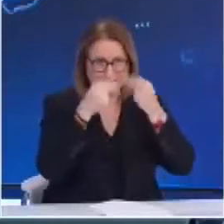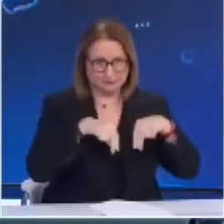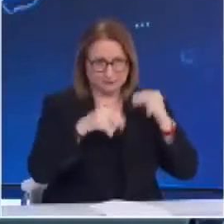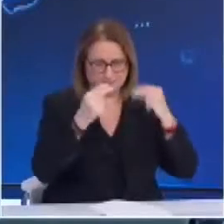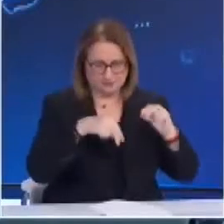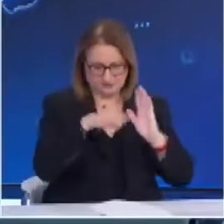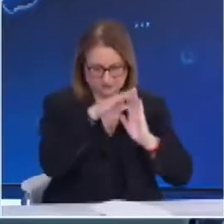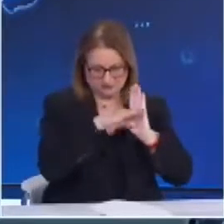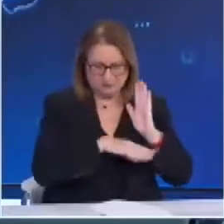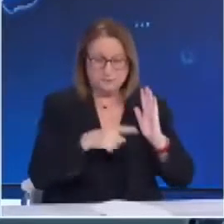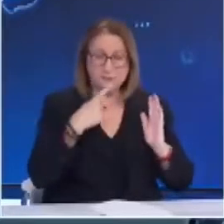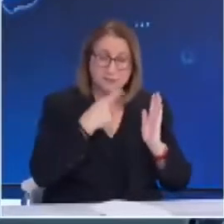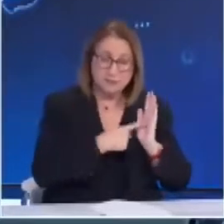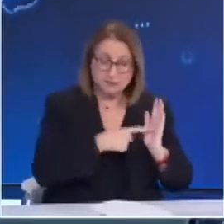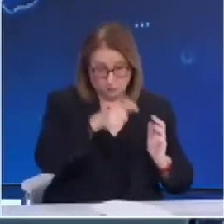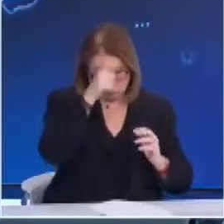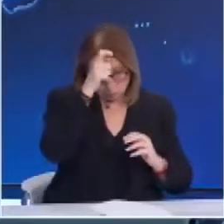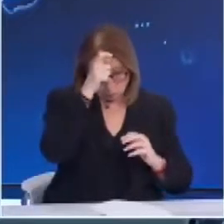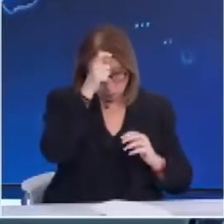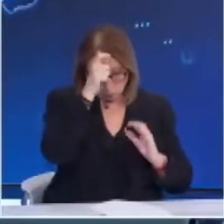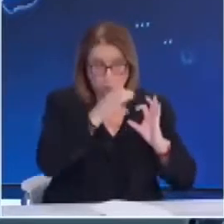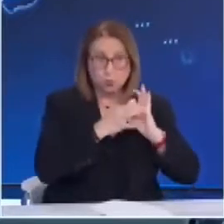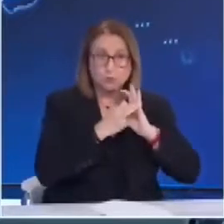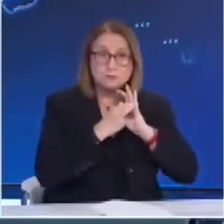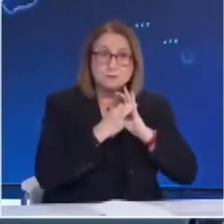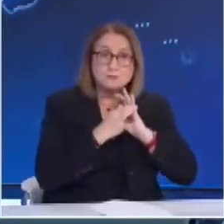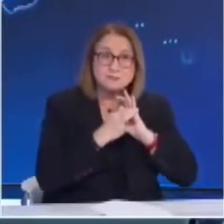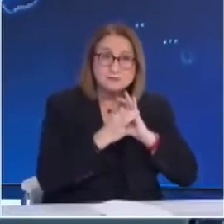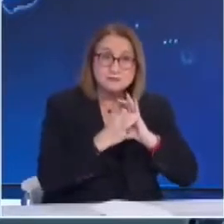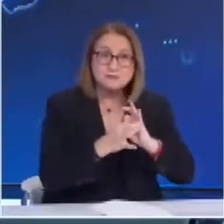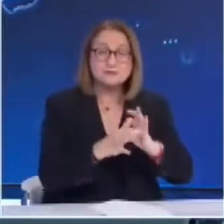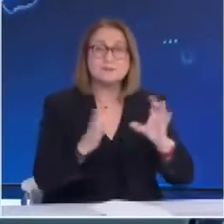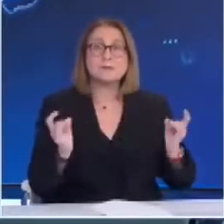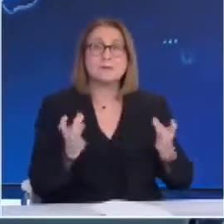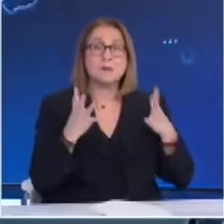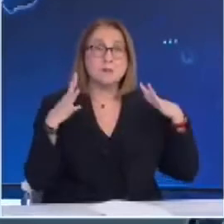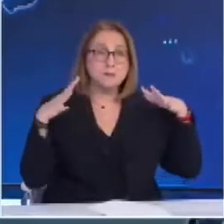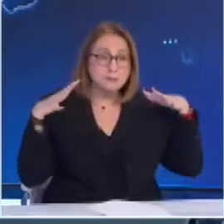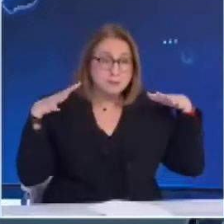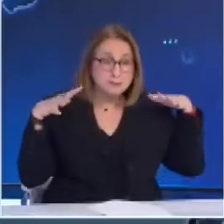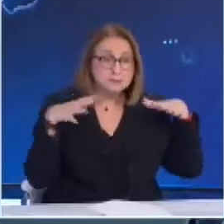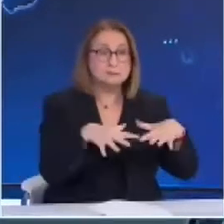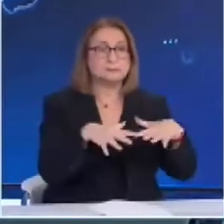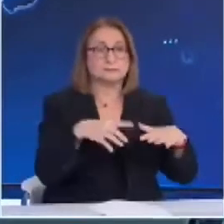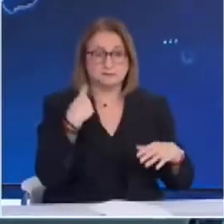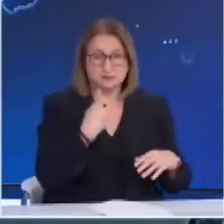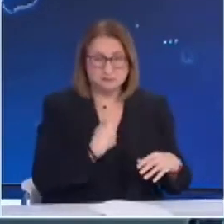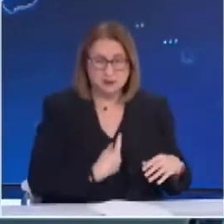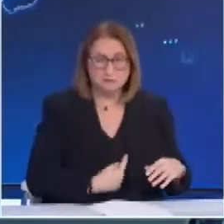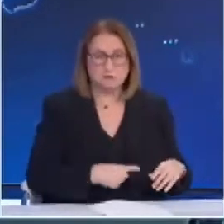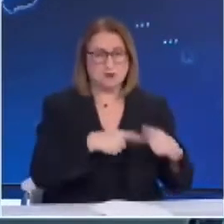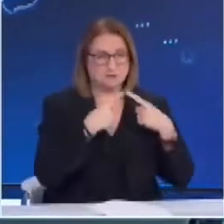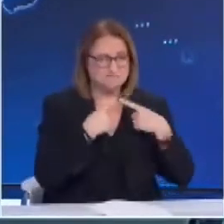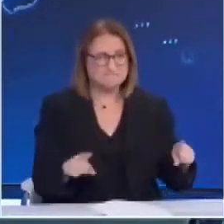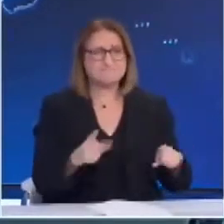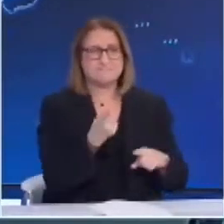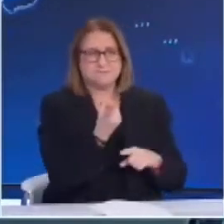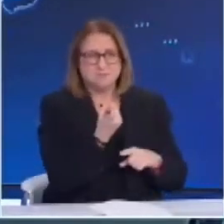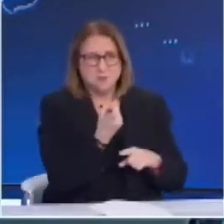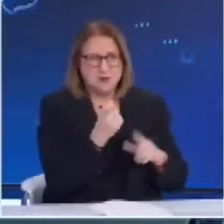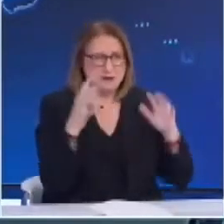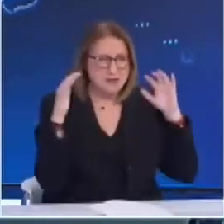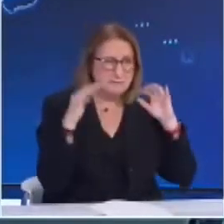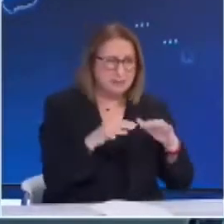εφόσον η Τουρκία συνεχίσει μονομερή επιθετική συμπεριφορά, θα υπάρχουν συνέπειες,